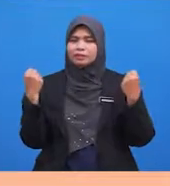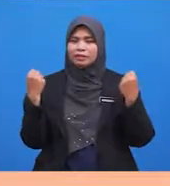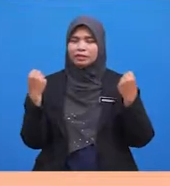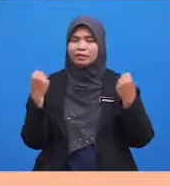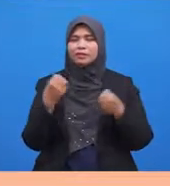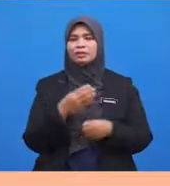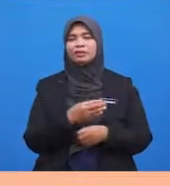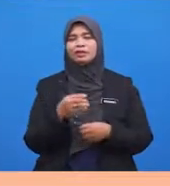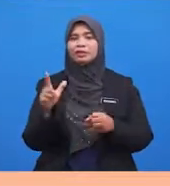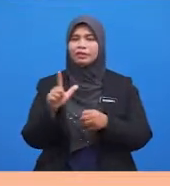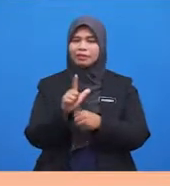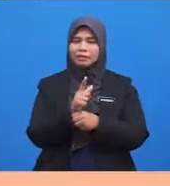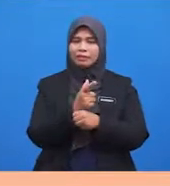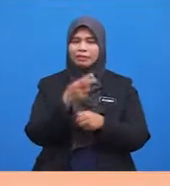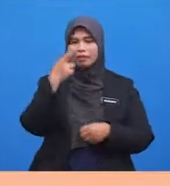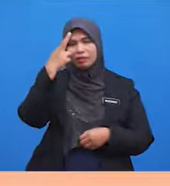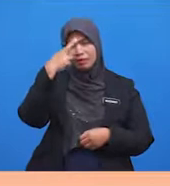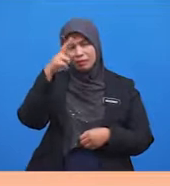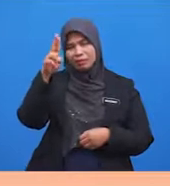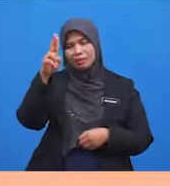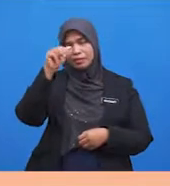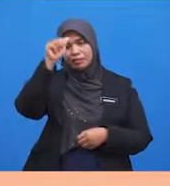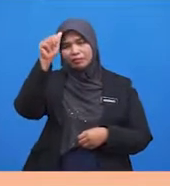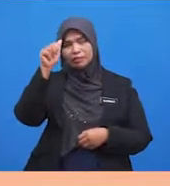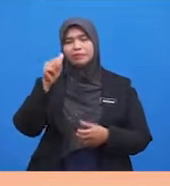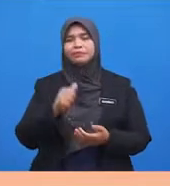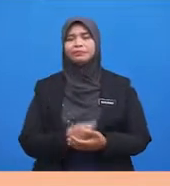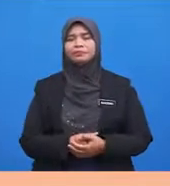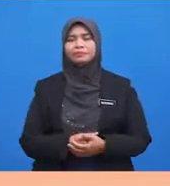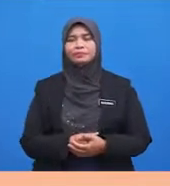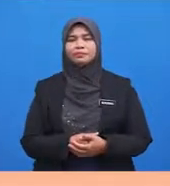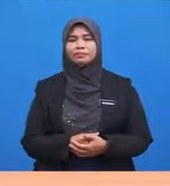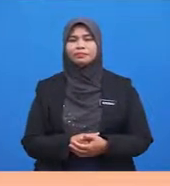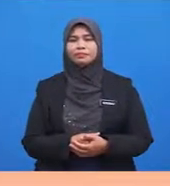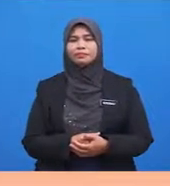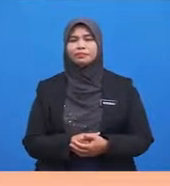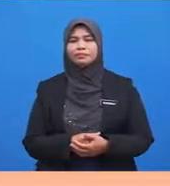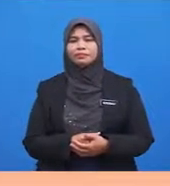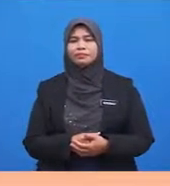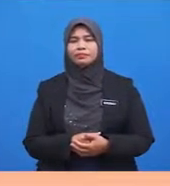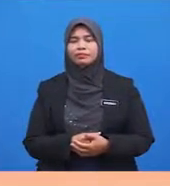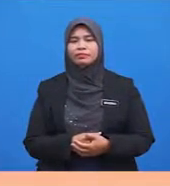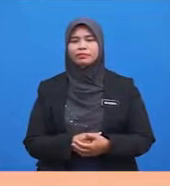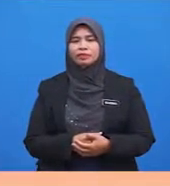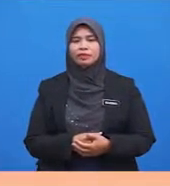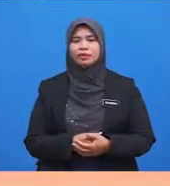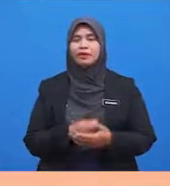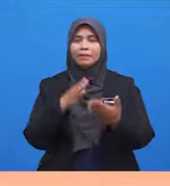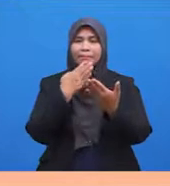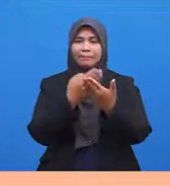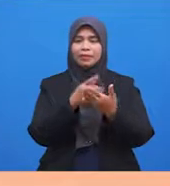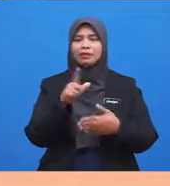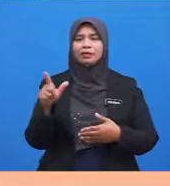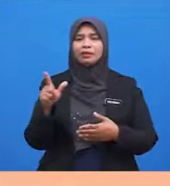dan dilimpahi rahmat Allah Subhanahu wa taala sentiasa.